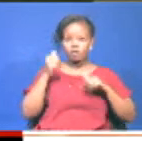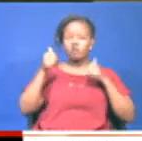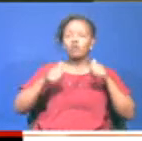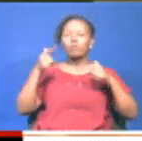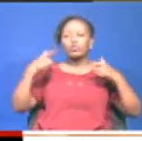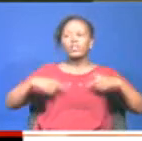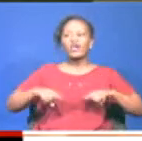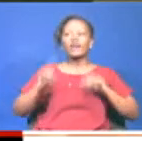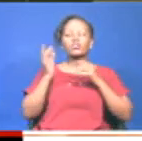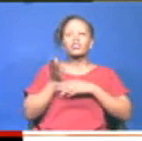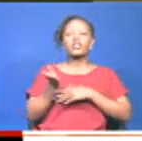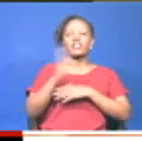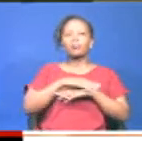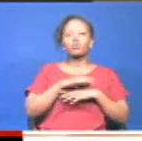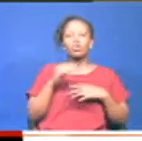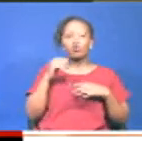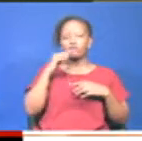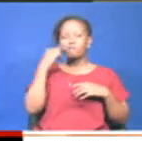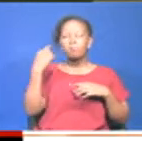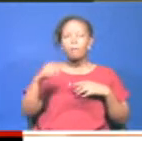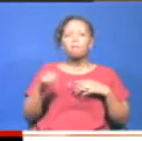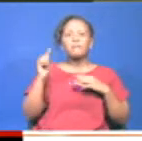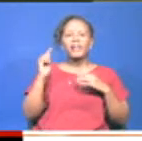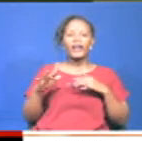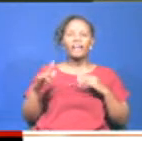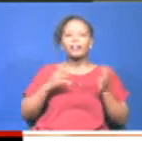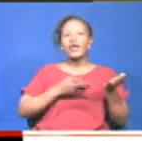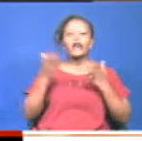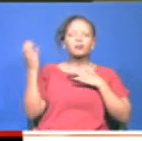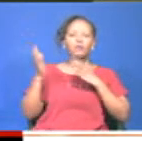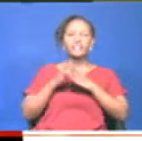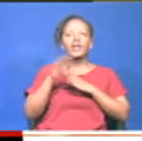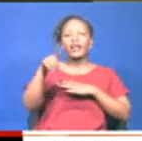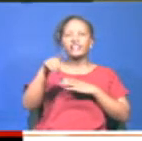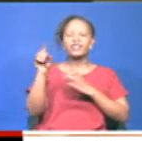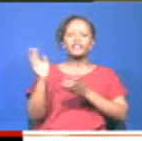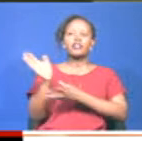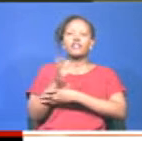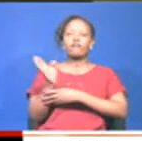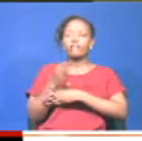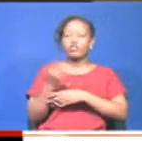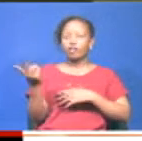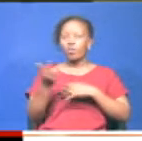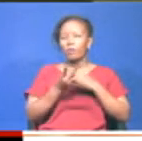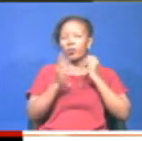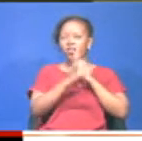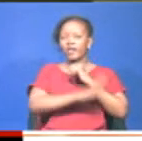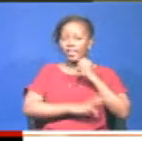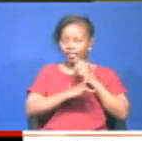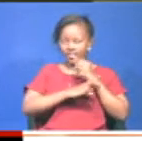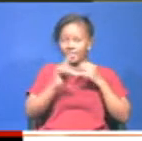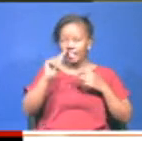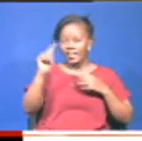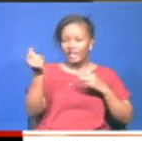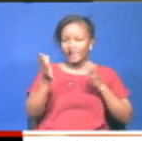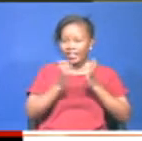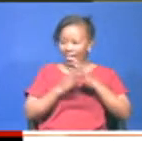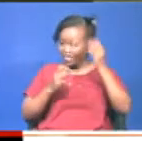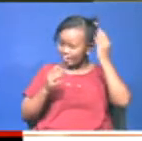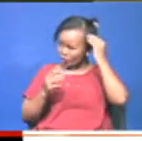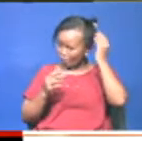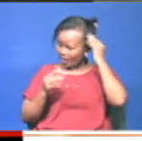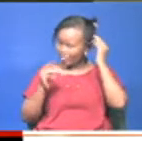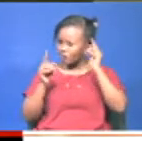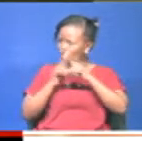resumption of miraa exports and fish imports between the two countries. Kenya and Somalia have also agreed on the